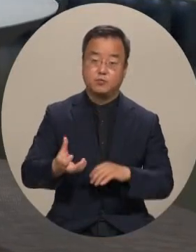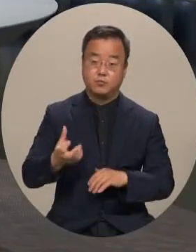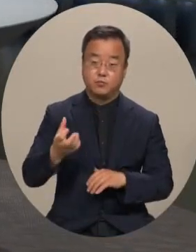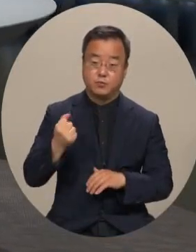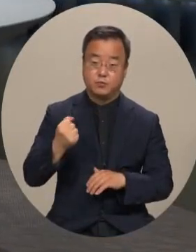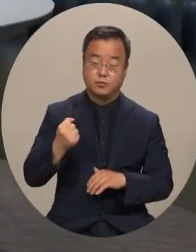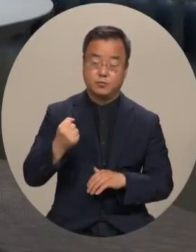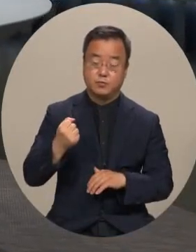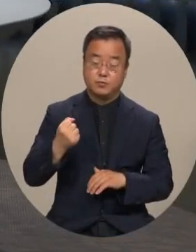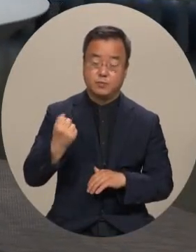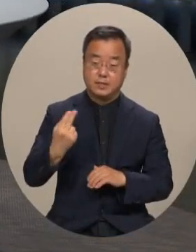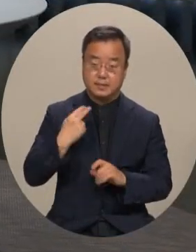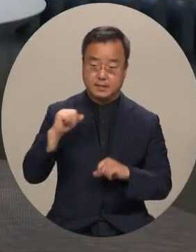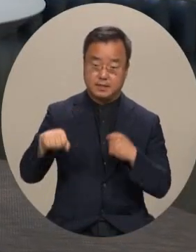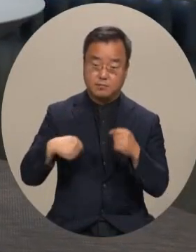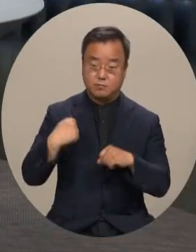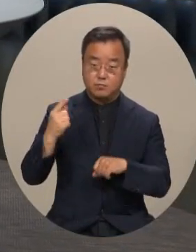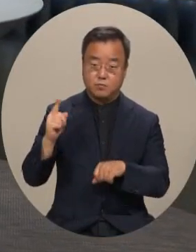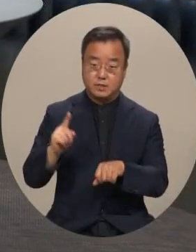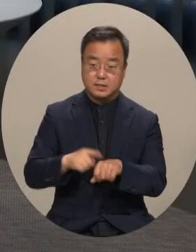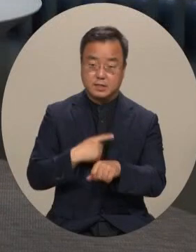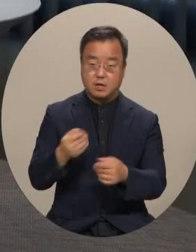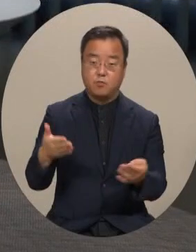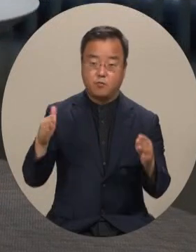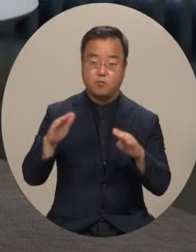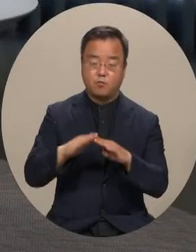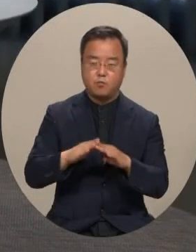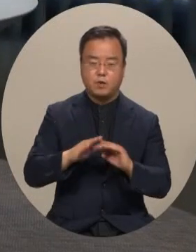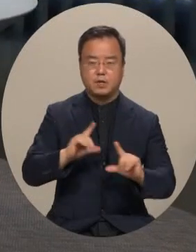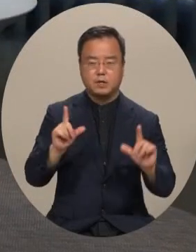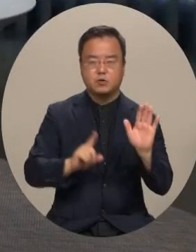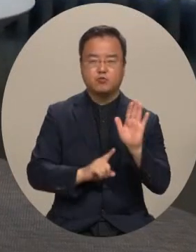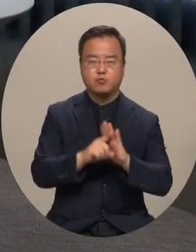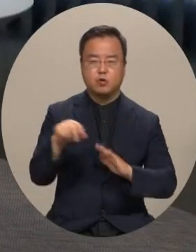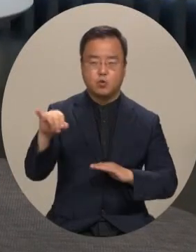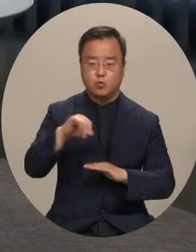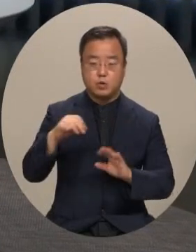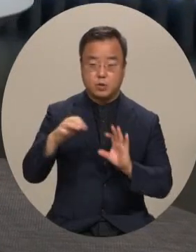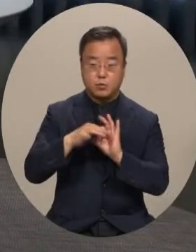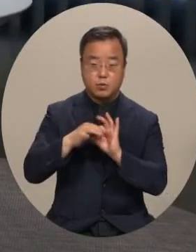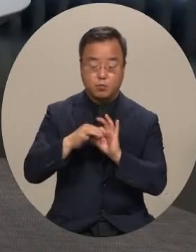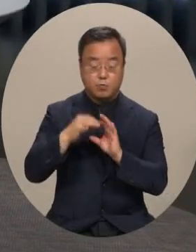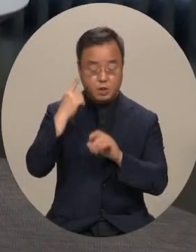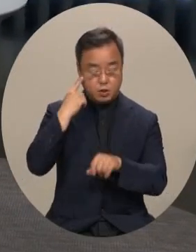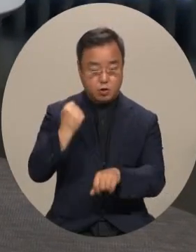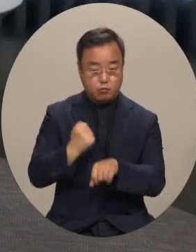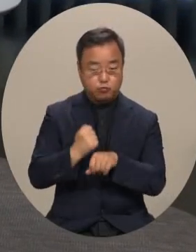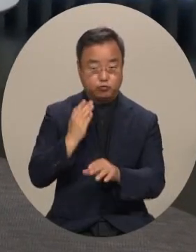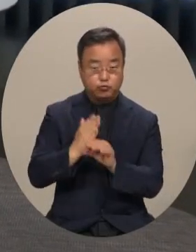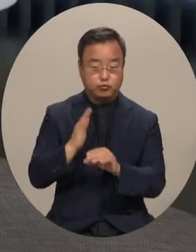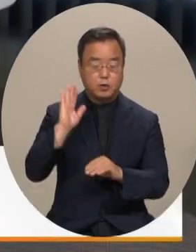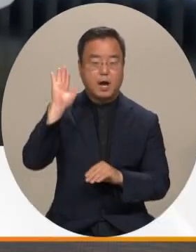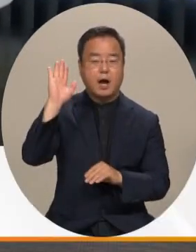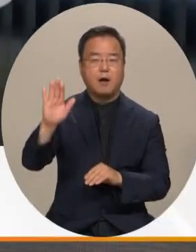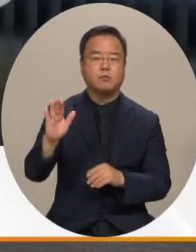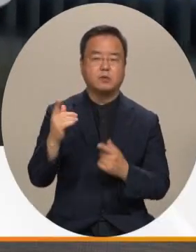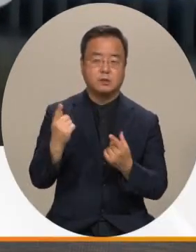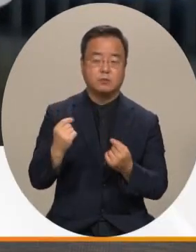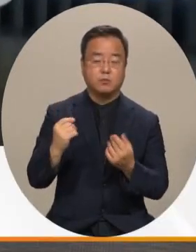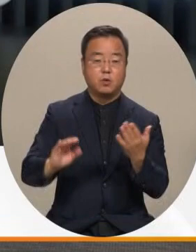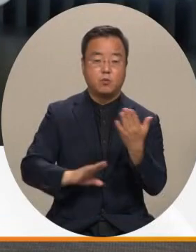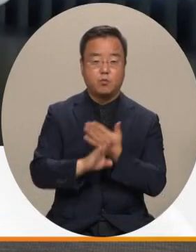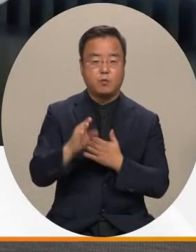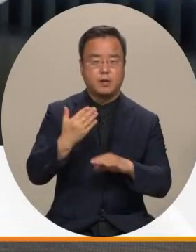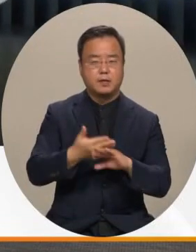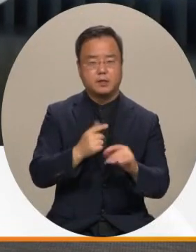관에서는 또이 기후 변화와 어떤 곤충의 연관성도 지금 살펴보고 계십니다 그렇다면 앞으로이 러브버그 외에도